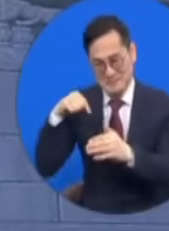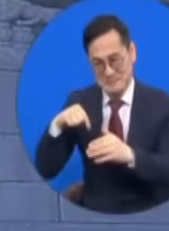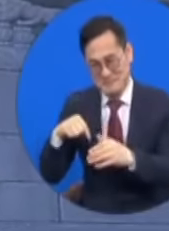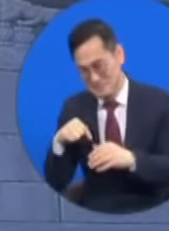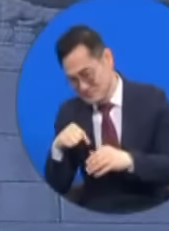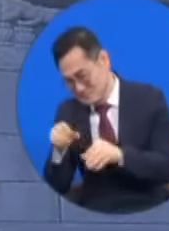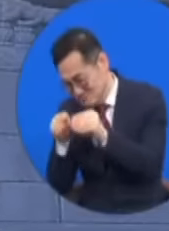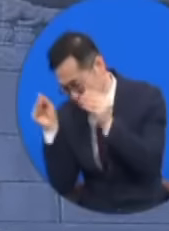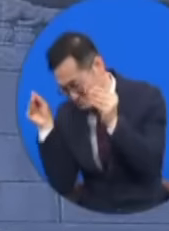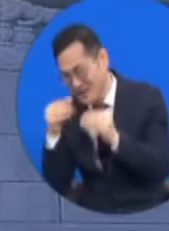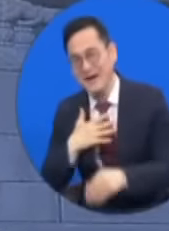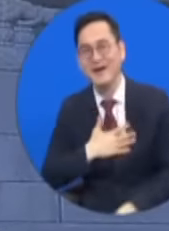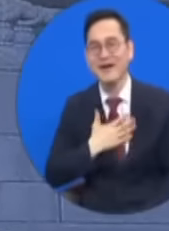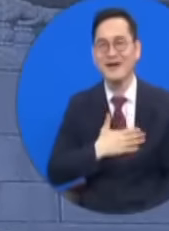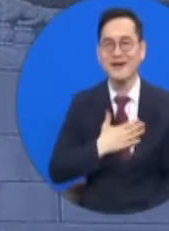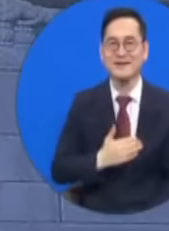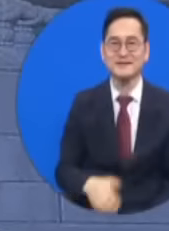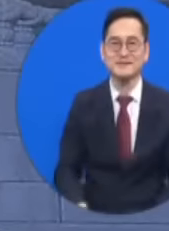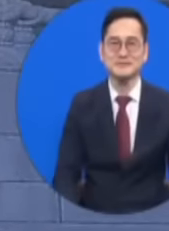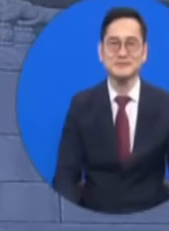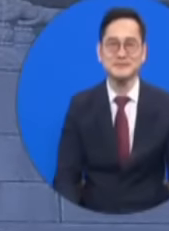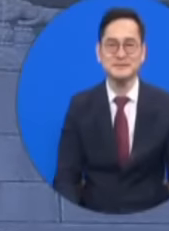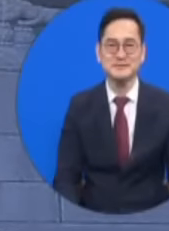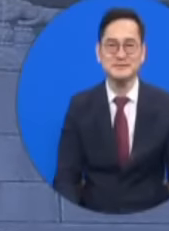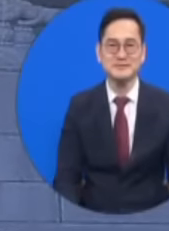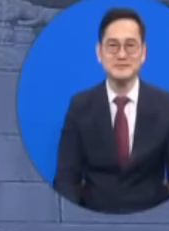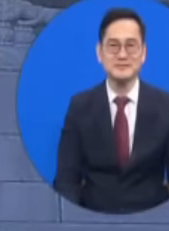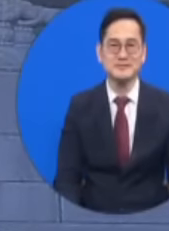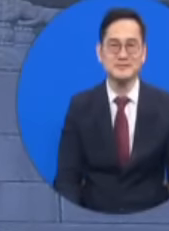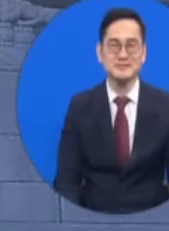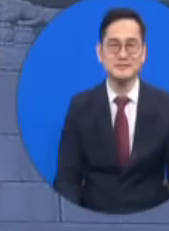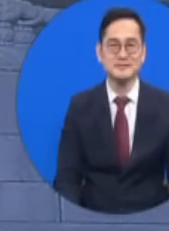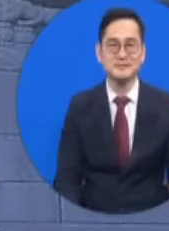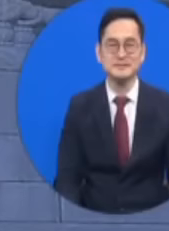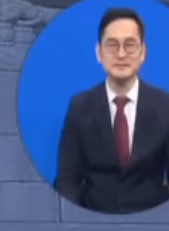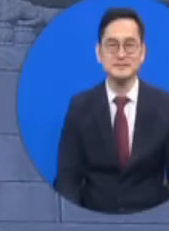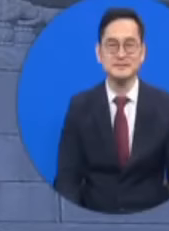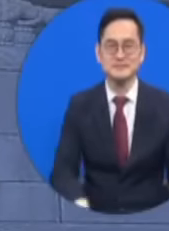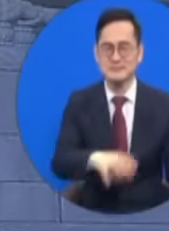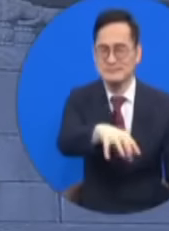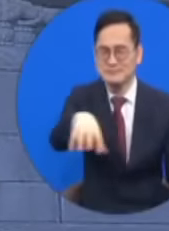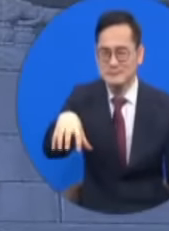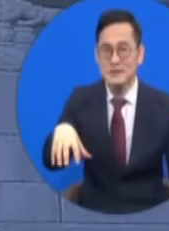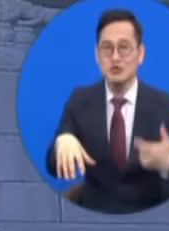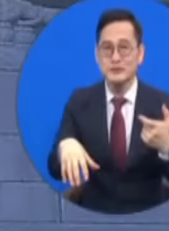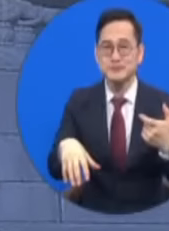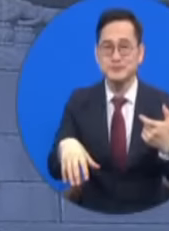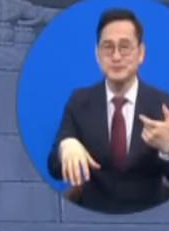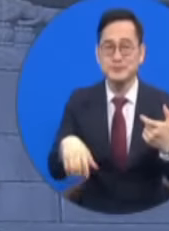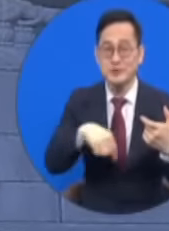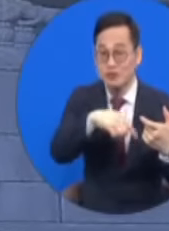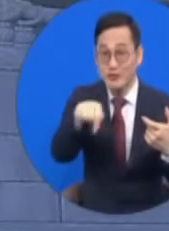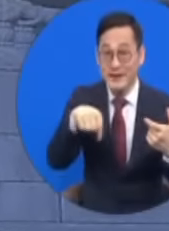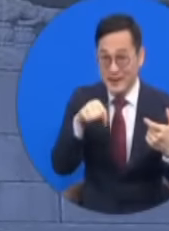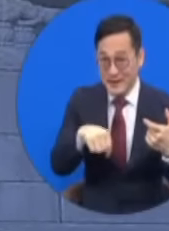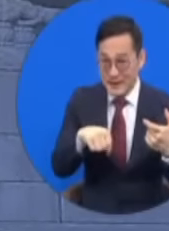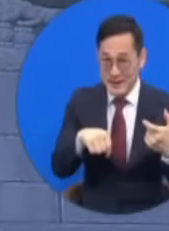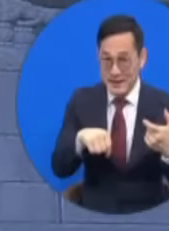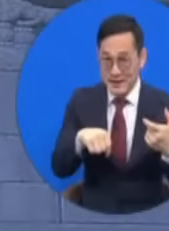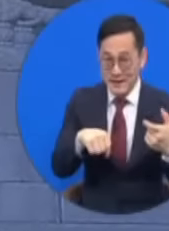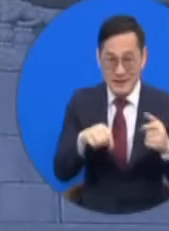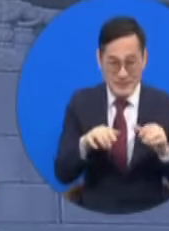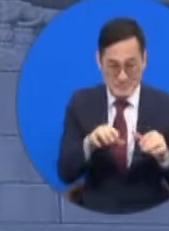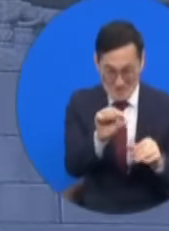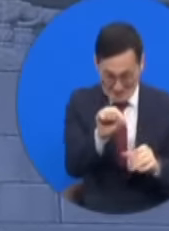결과는 채널A 개표방송을 통해서 최종 결과 보시기 바라겠습니다. 60곳의 격전지 중에 이곳도 들어가지 않을까요? 바로 이번엔